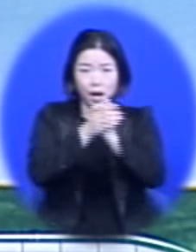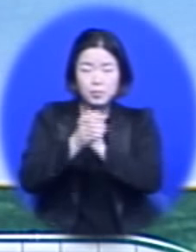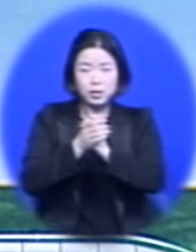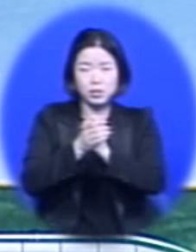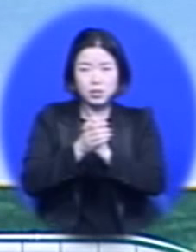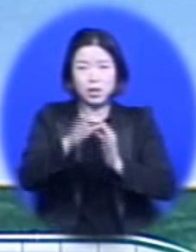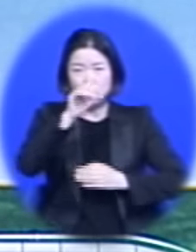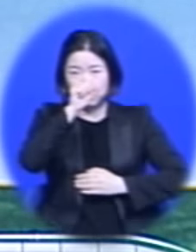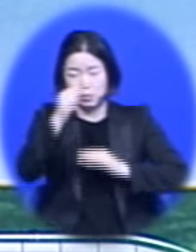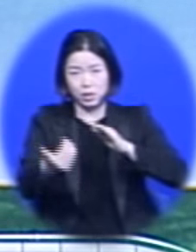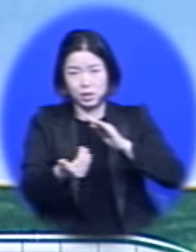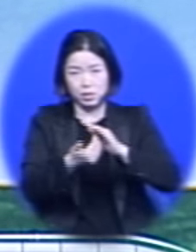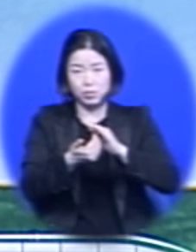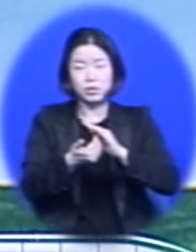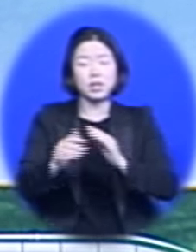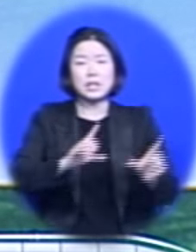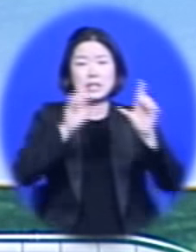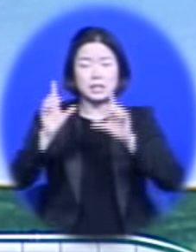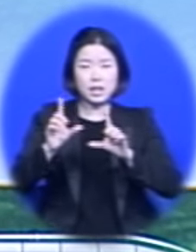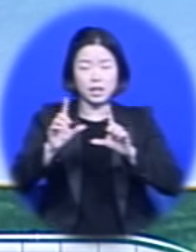이루게 되는 인생을 살게 하려고 하시는 겁니다.